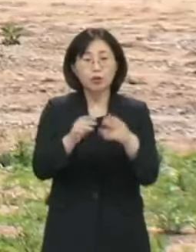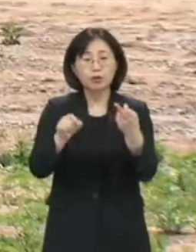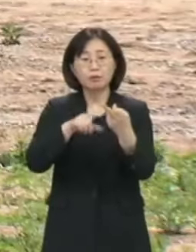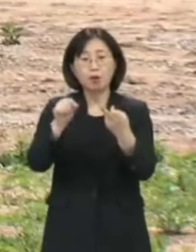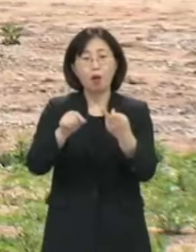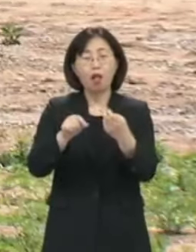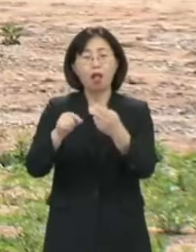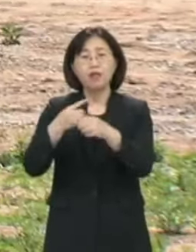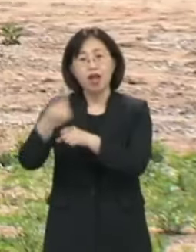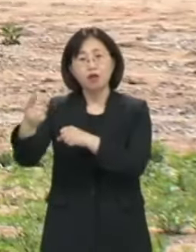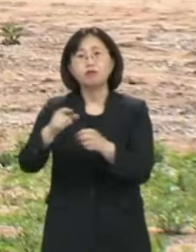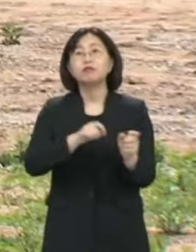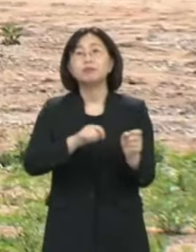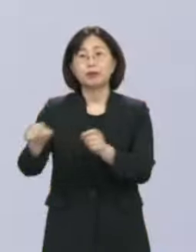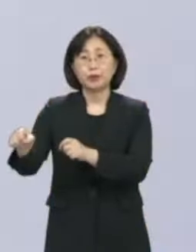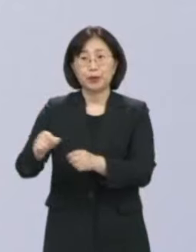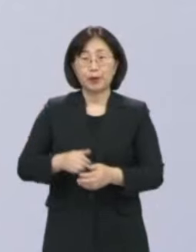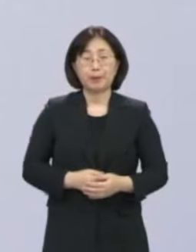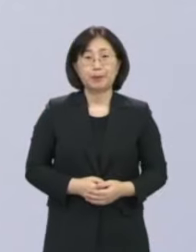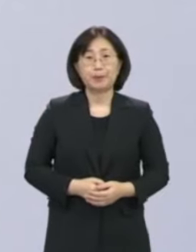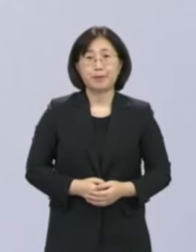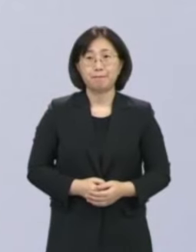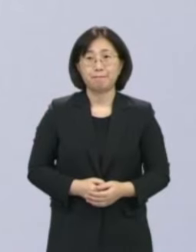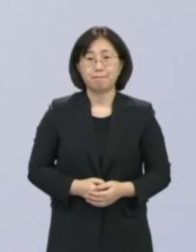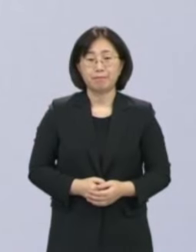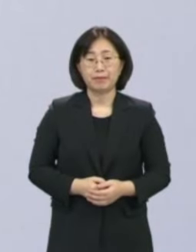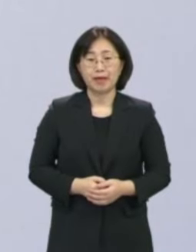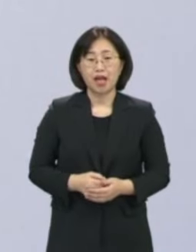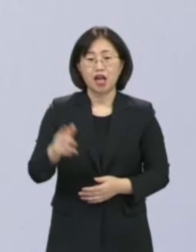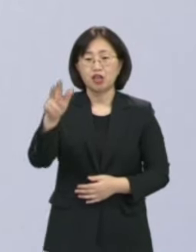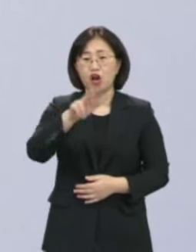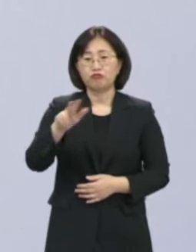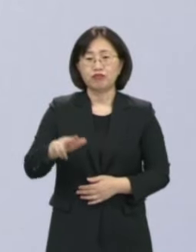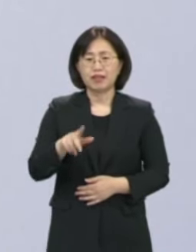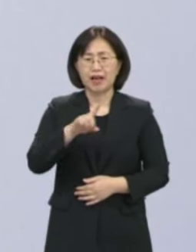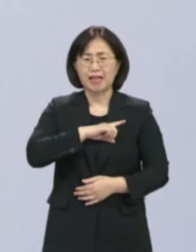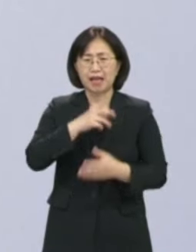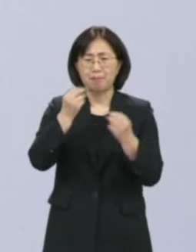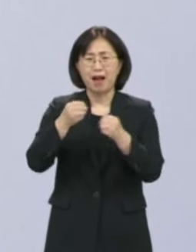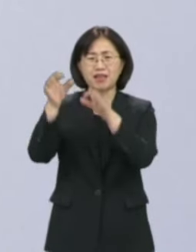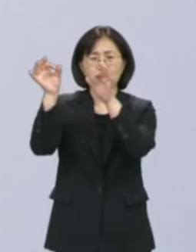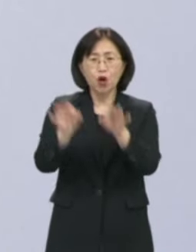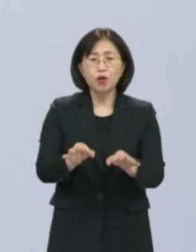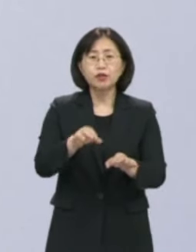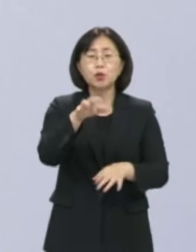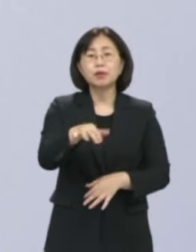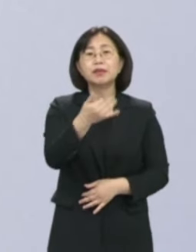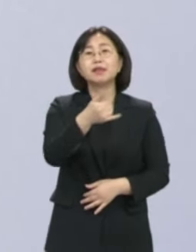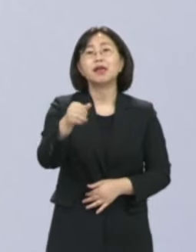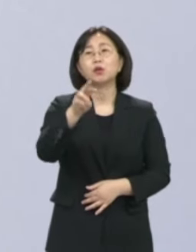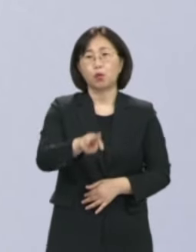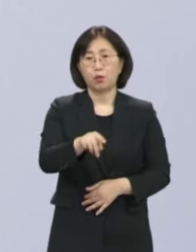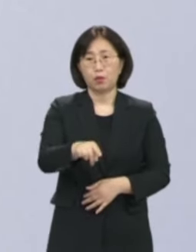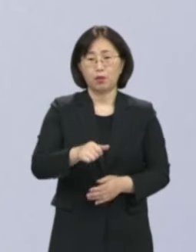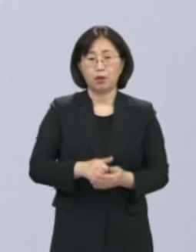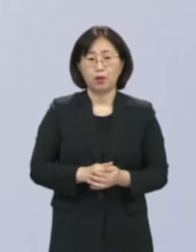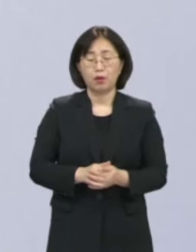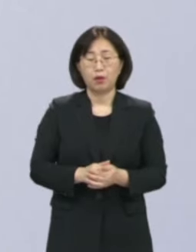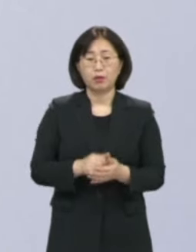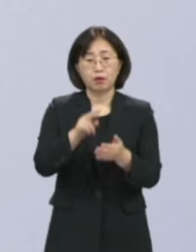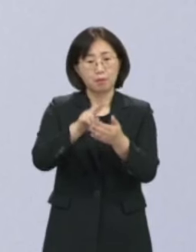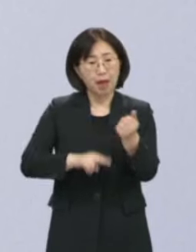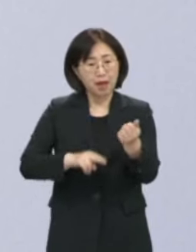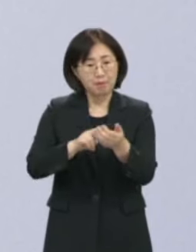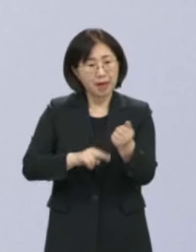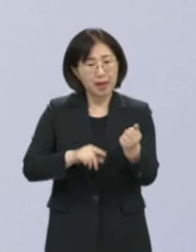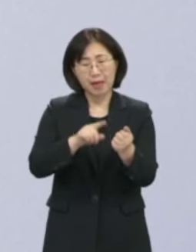초로 미뤄지고 있습니다. 가장 크게 큰 폭으로 떨어지고 있는 걸로 나오고 있거든요. 그러다 보니까 매매 시장의 상황이